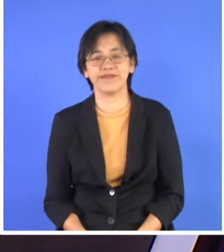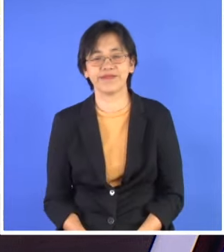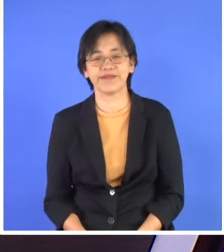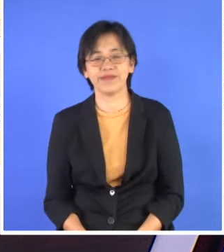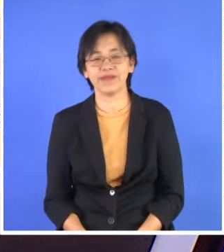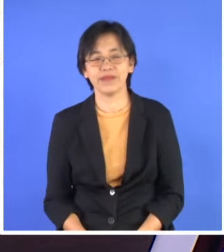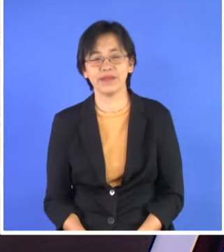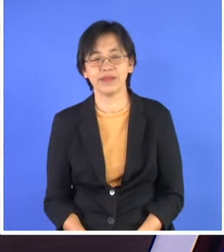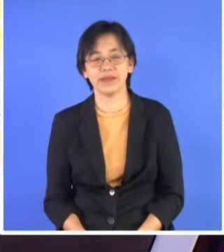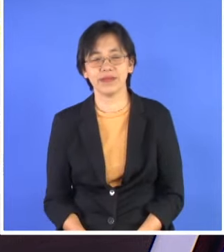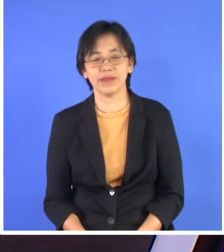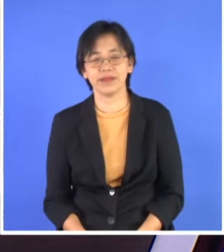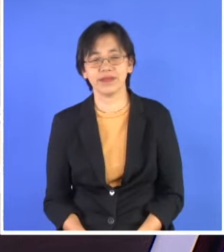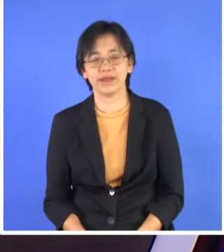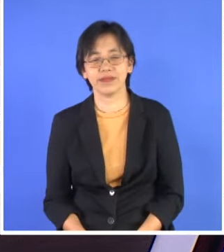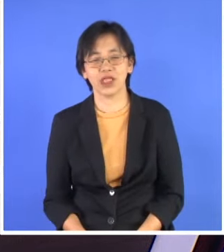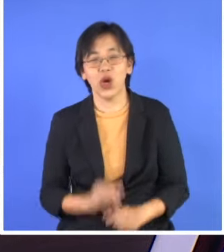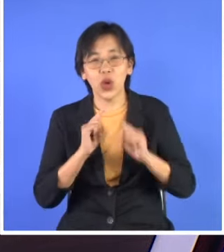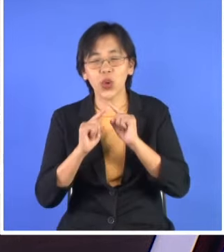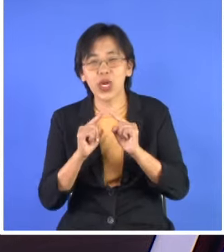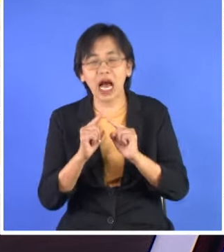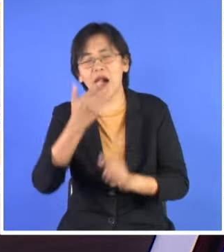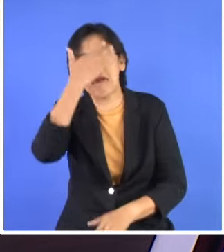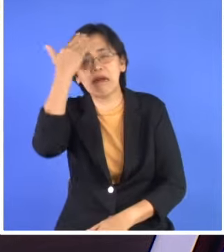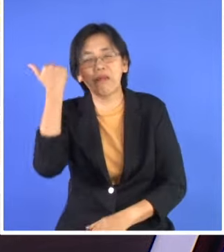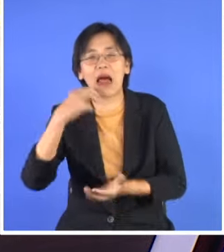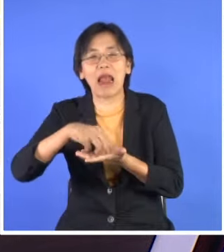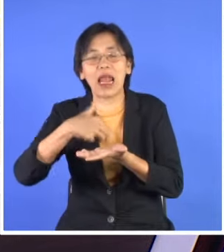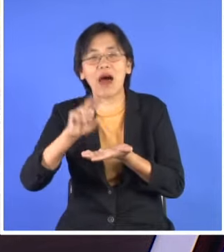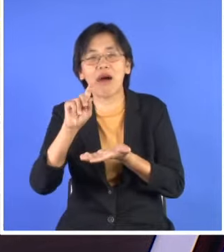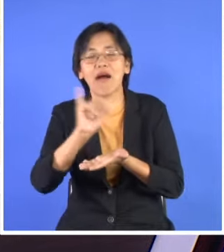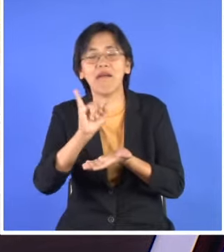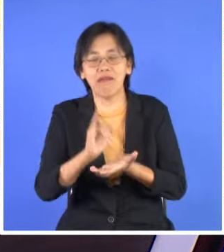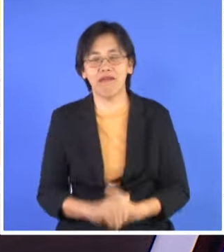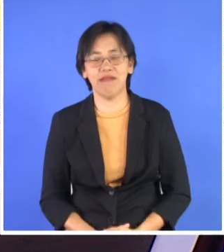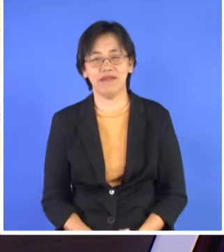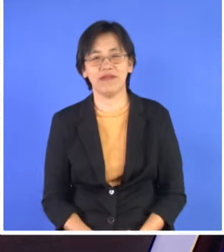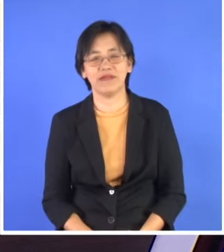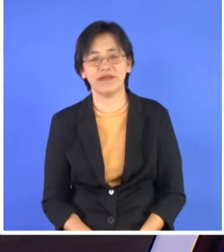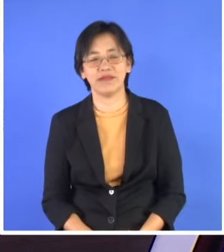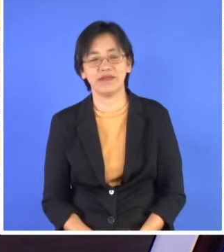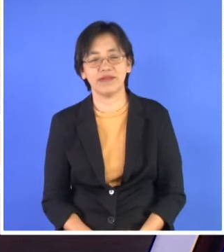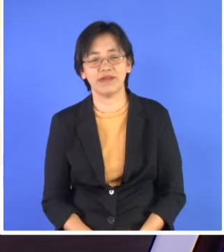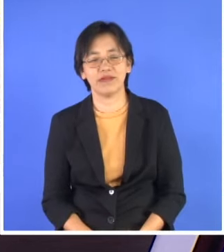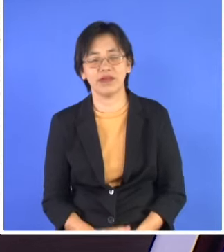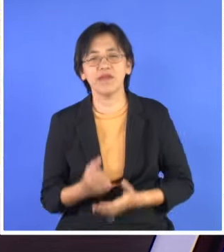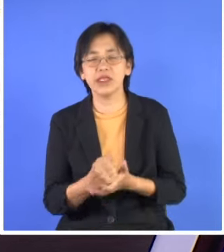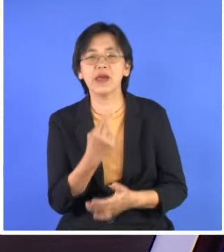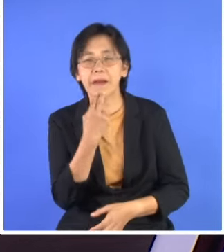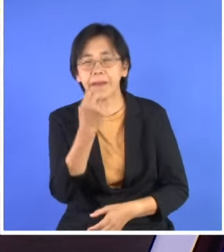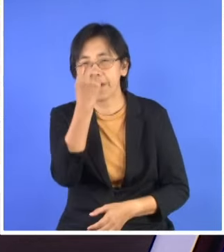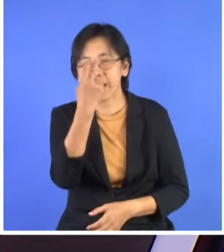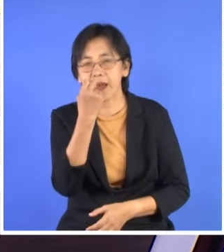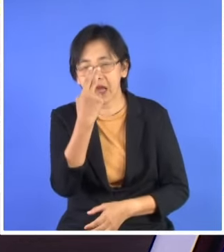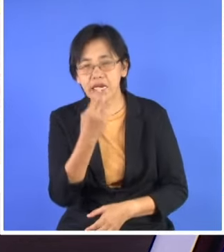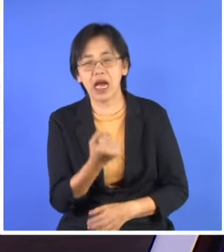ของที่จังหวัดตราชแล้วค่ะแพะใช่มั้ยนี่คุยจะลืมข่าวตัวเองเลยนะเนี่ยคือเขาบอกว่าเขาไปลุยน้ำช่วยแพะแพะนี่